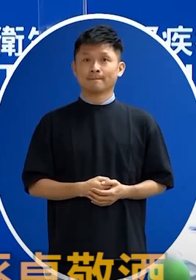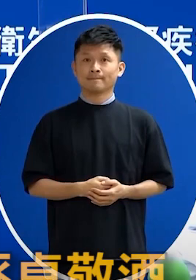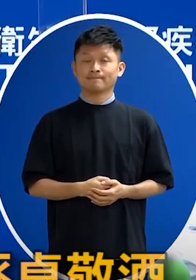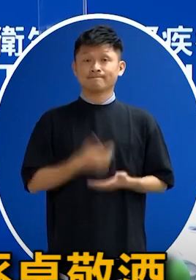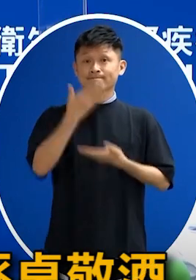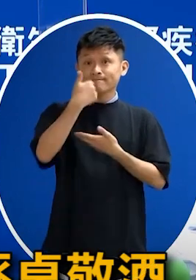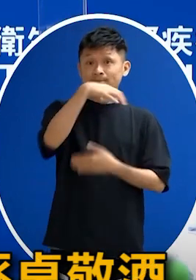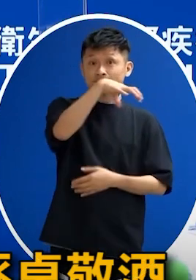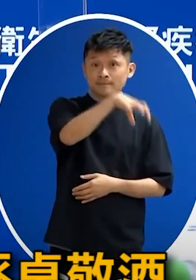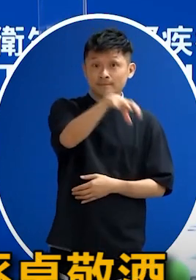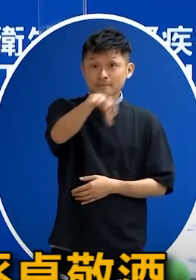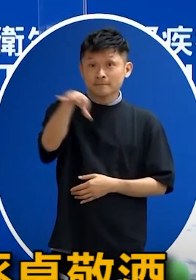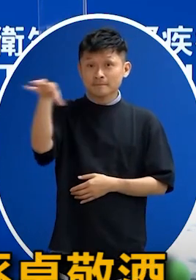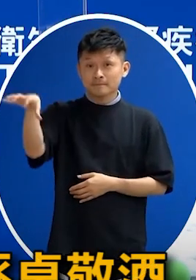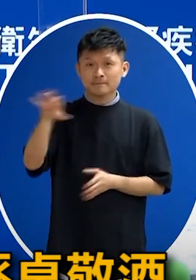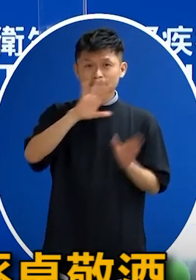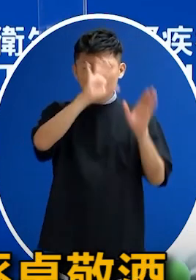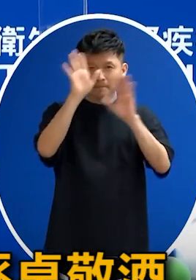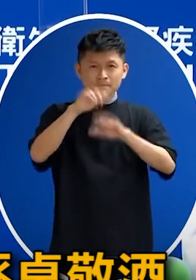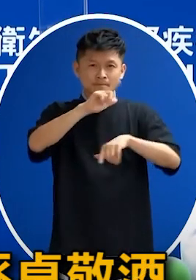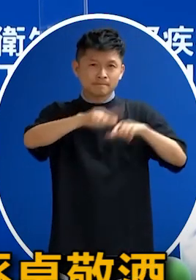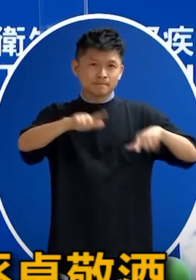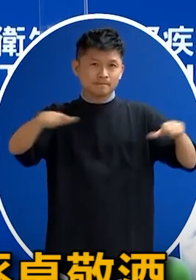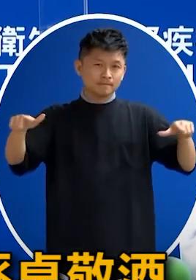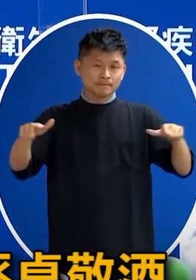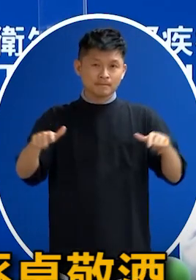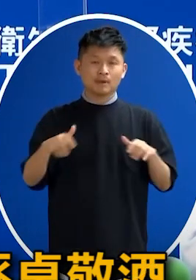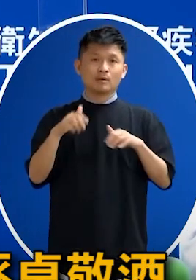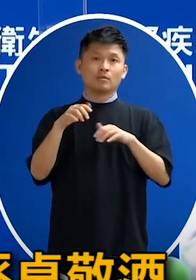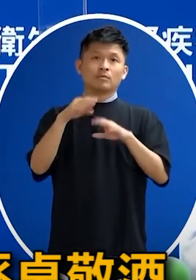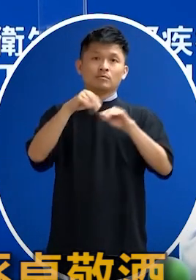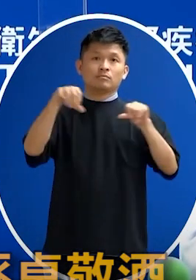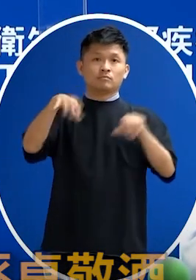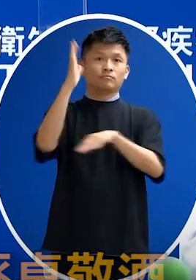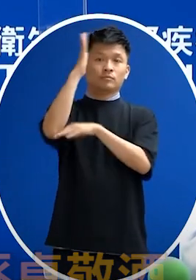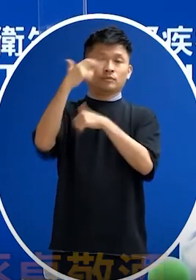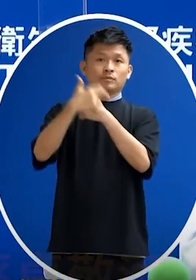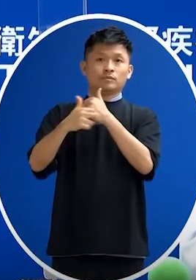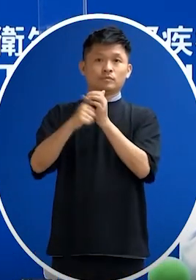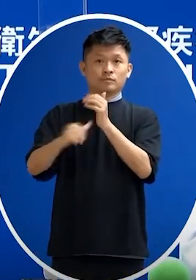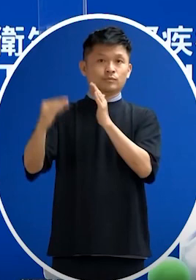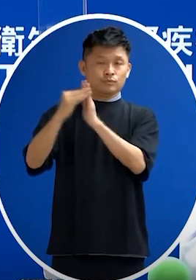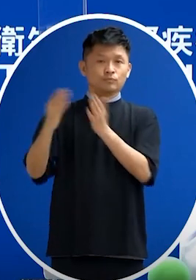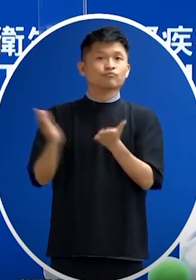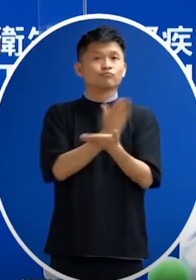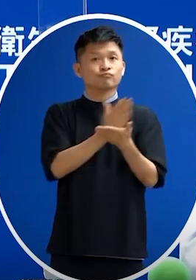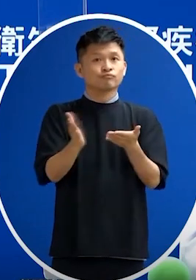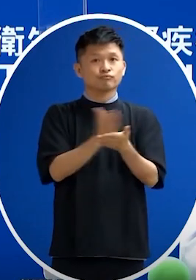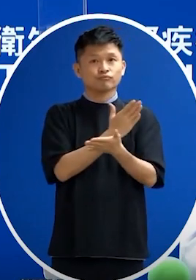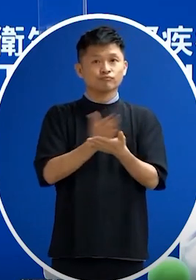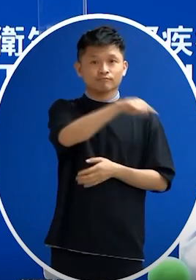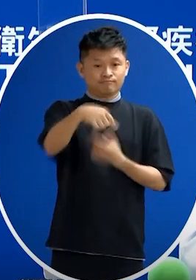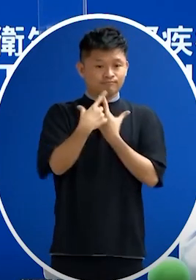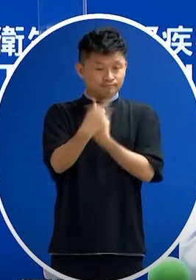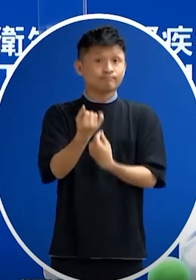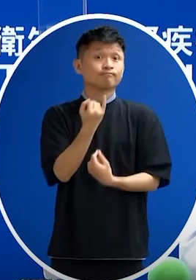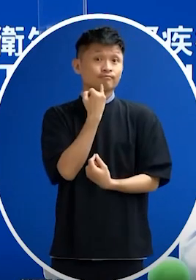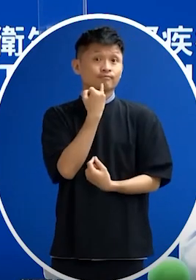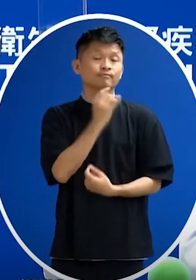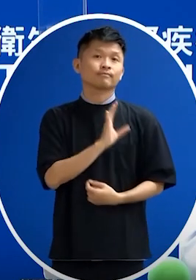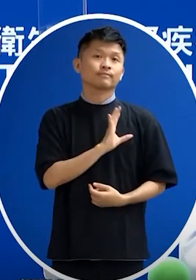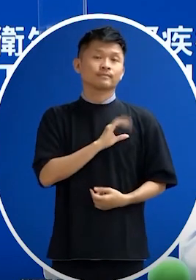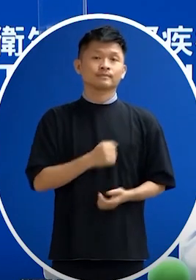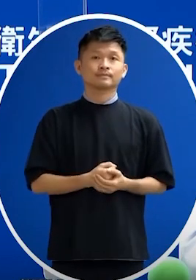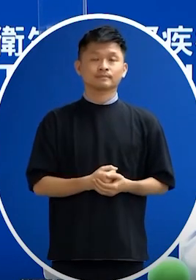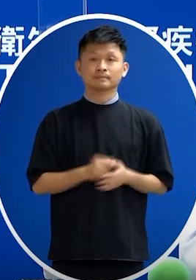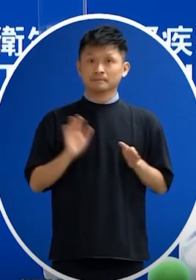个餐厅里面发生的事情，那就由地方卫生局去认定，啊，就事实去做认定。那不过我们现